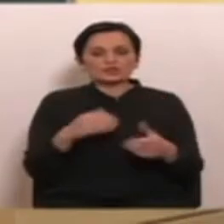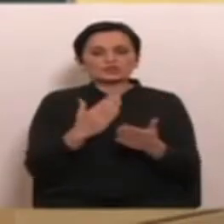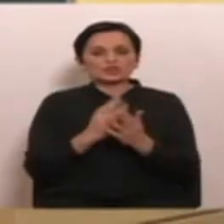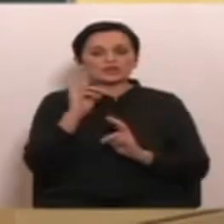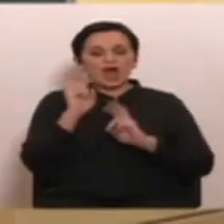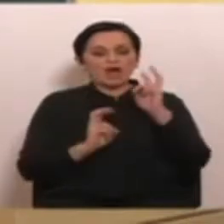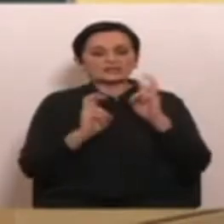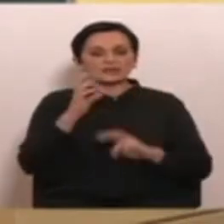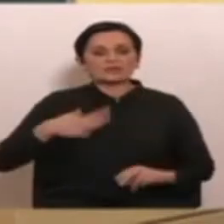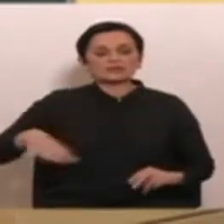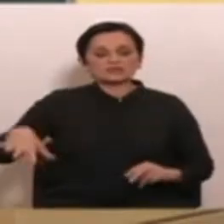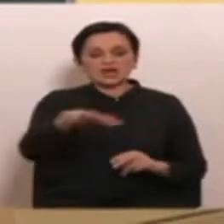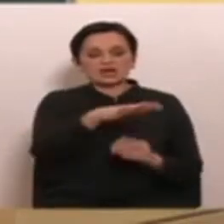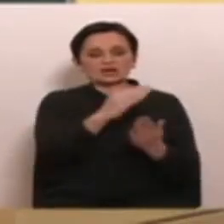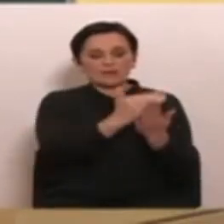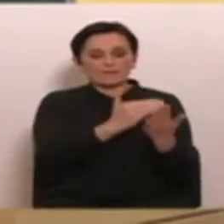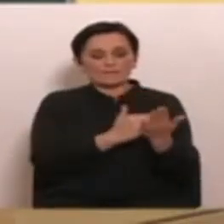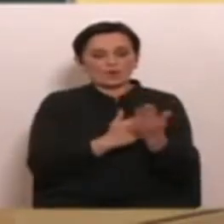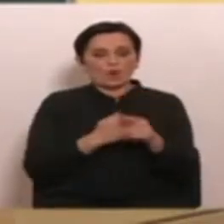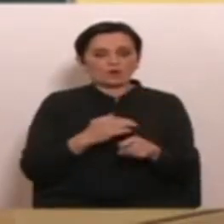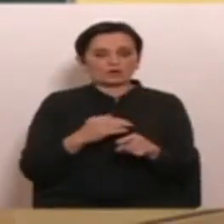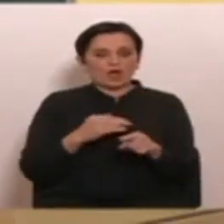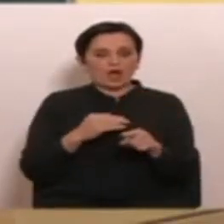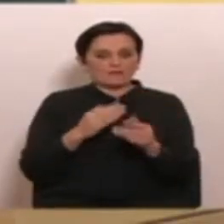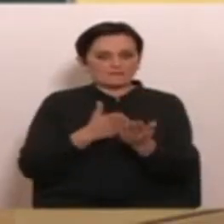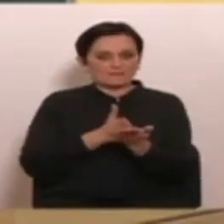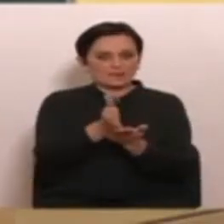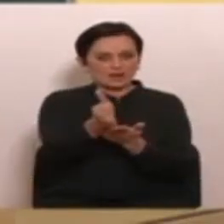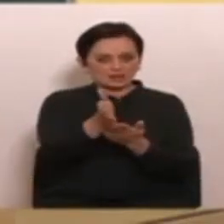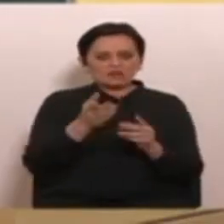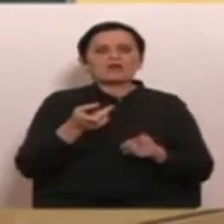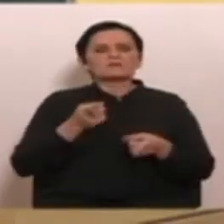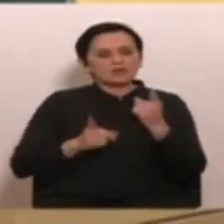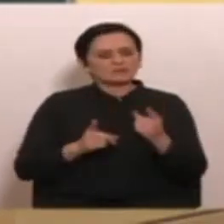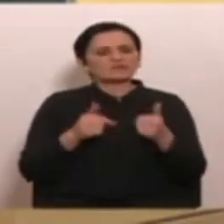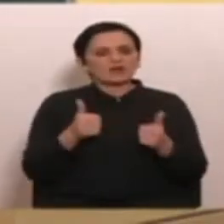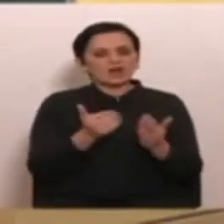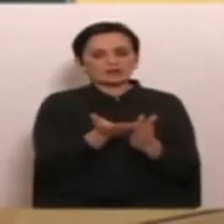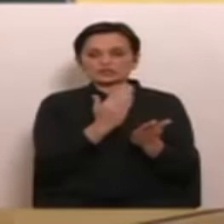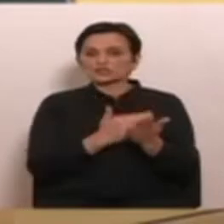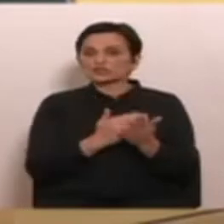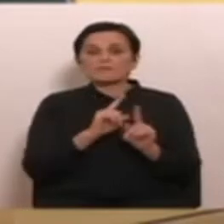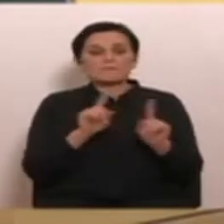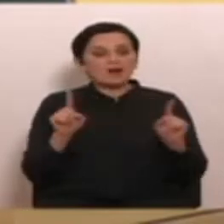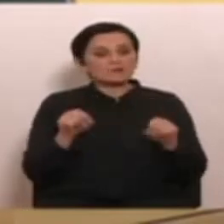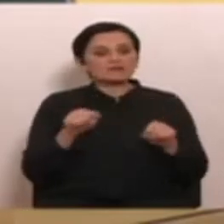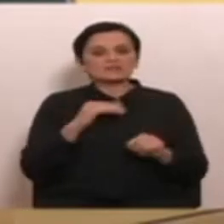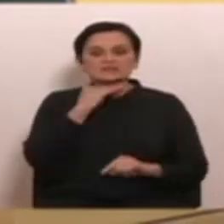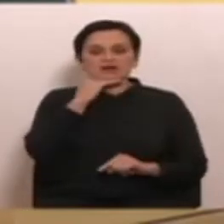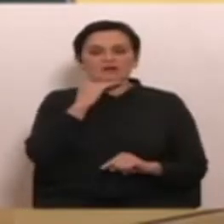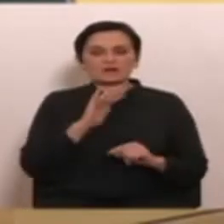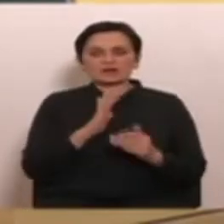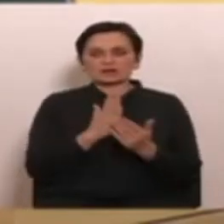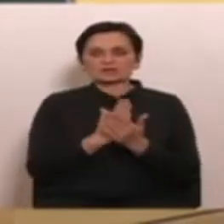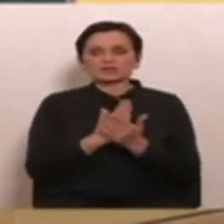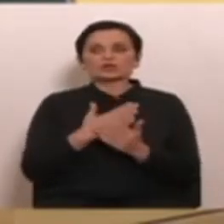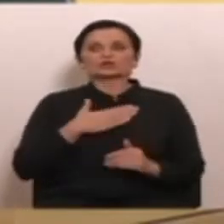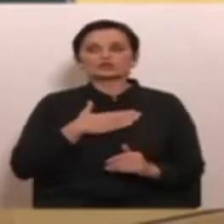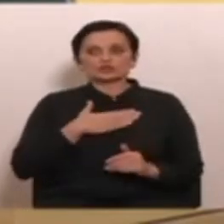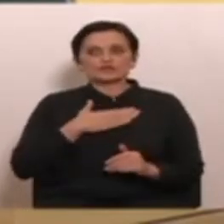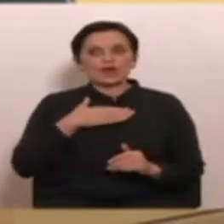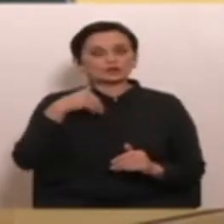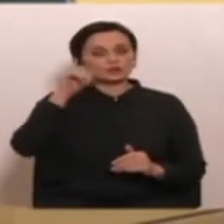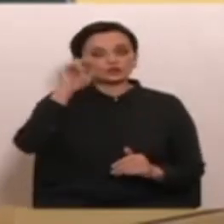საქართველოში პროგრამის ფარგლებში. ეს ნამდვილად კარგი შედეგია, მაგრამ ეს არ არის საკმარისი. ჩვენ გუშინ